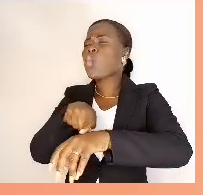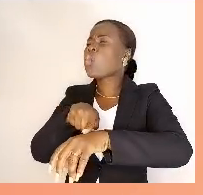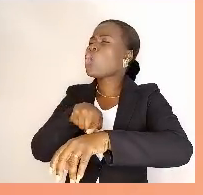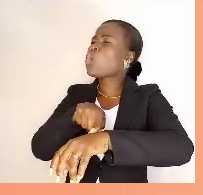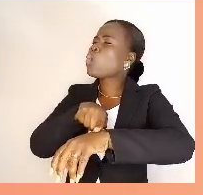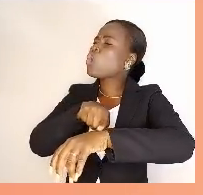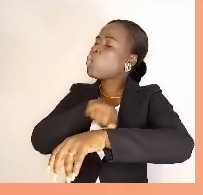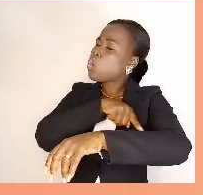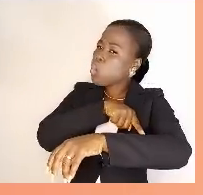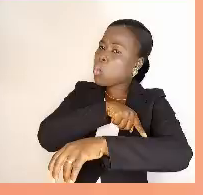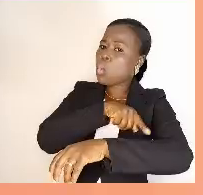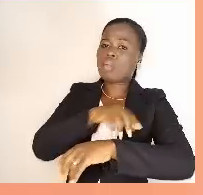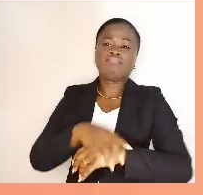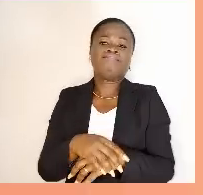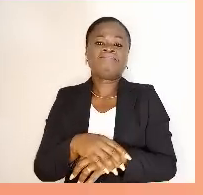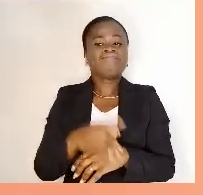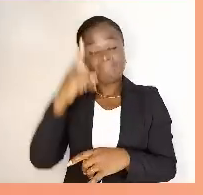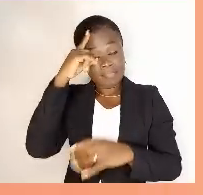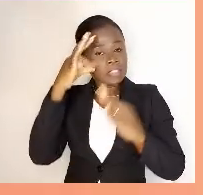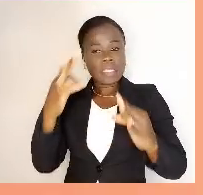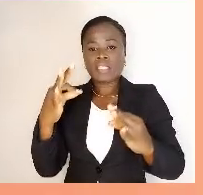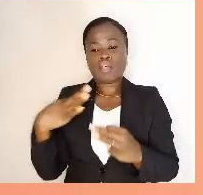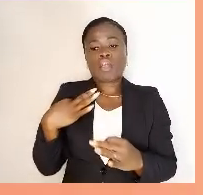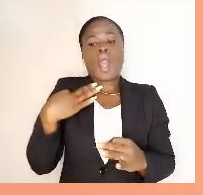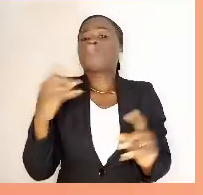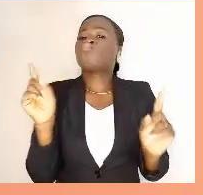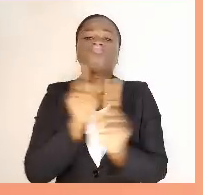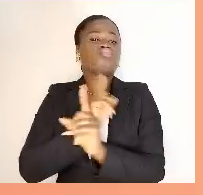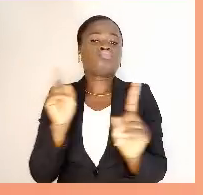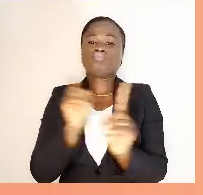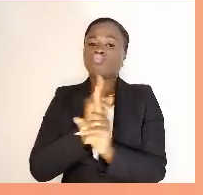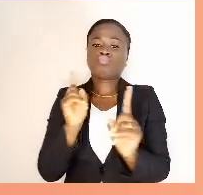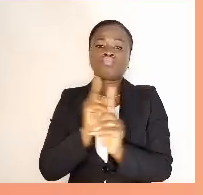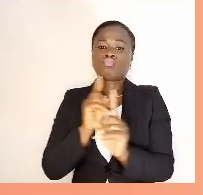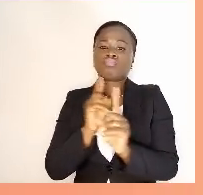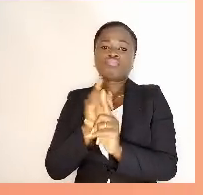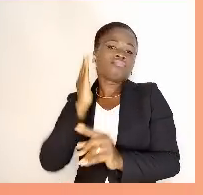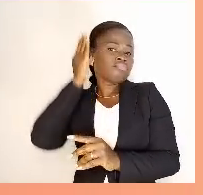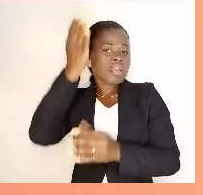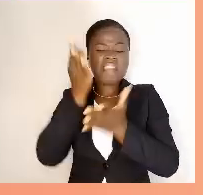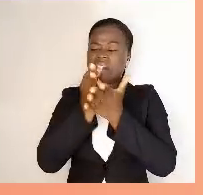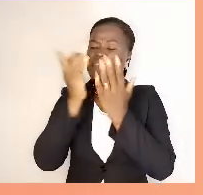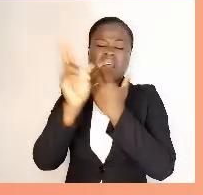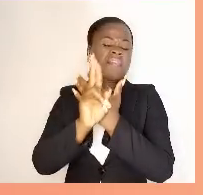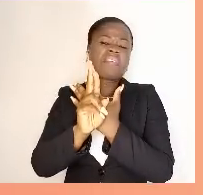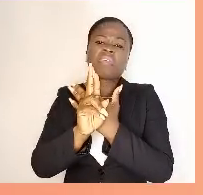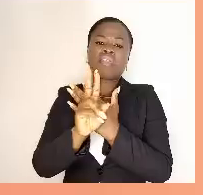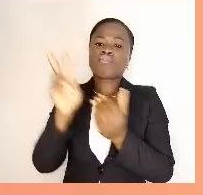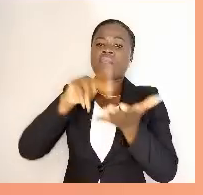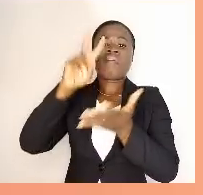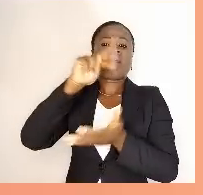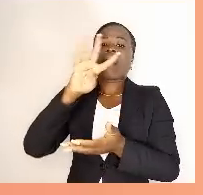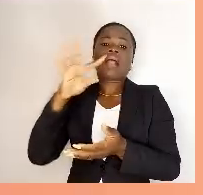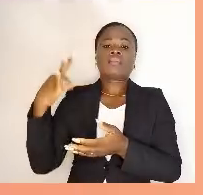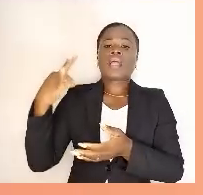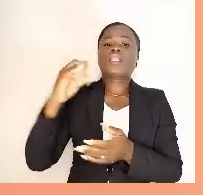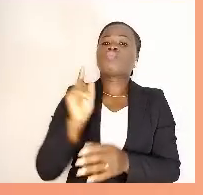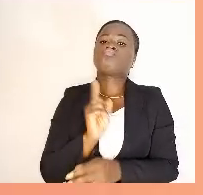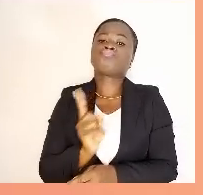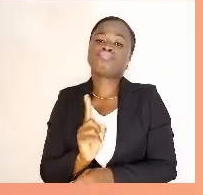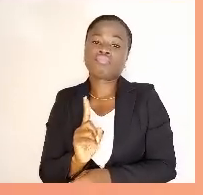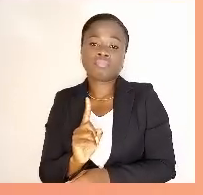longuement et mûrement réfléchie, est de ne pas être candidat à la prochaine élection du 25